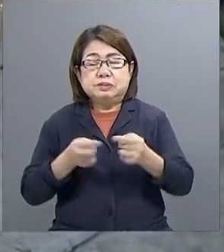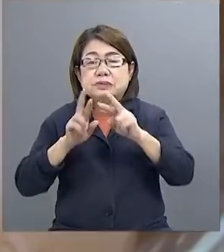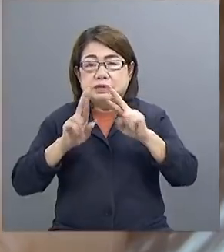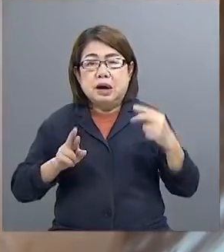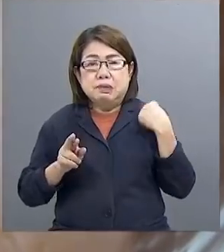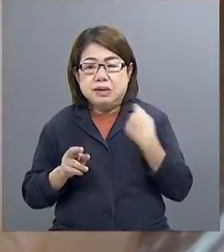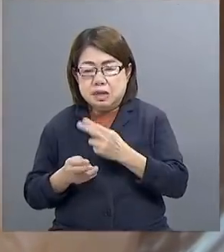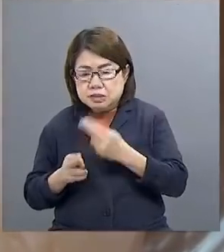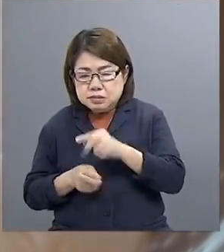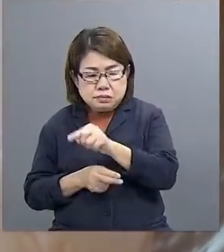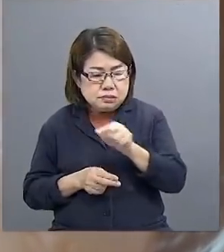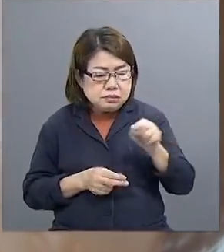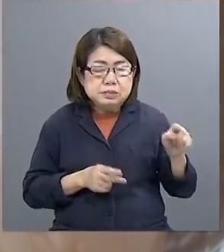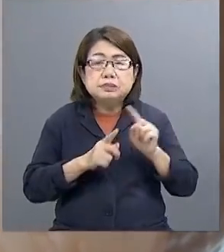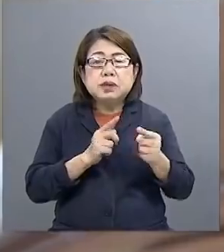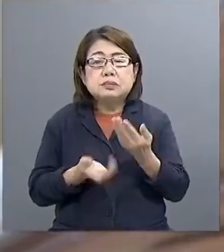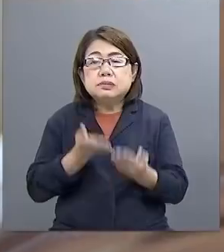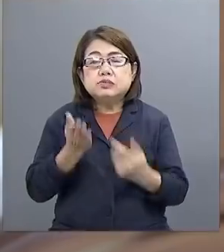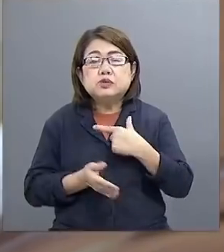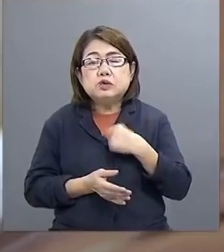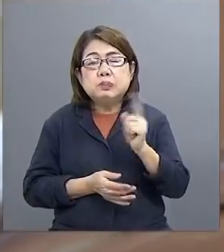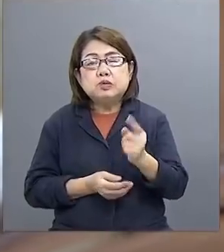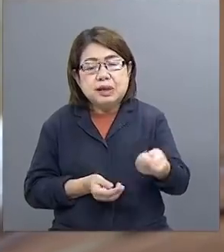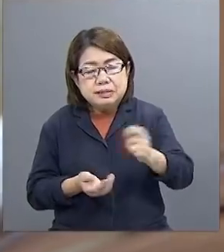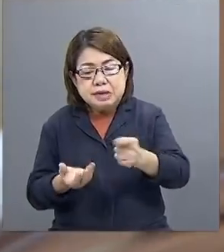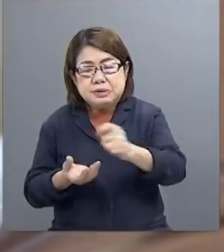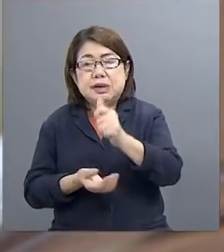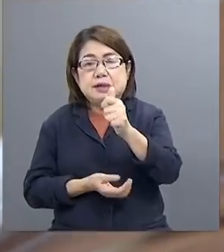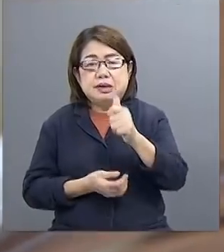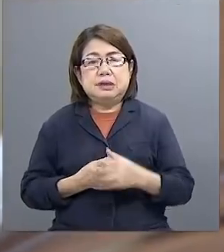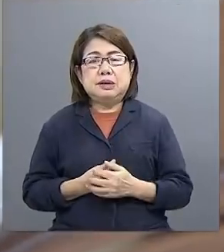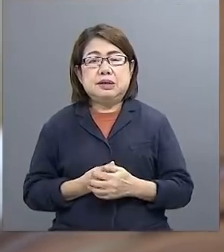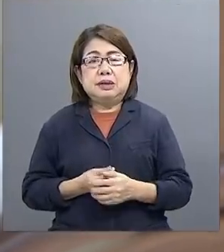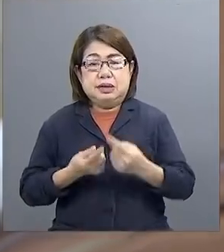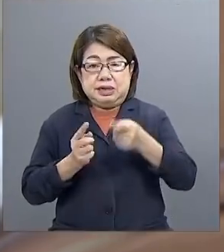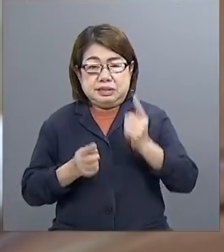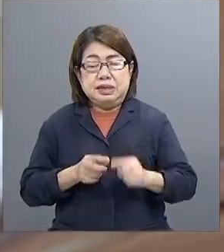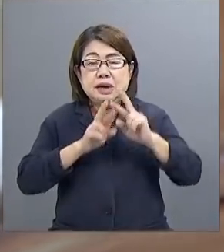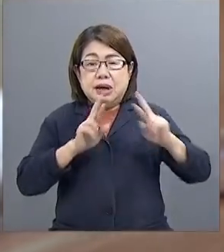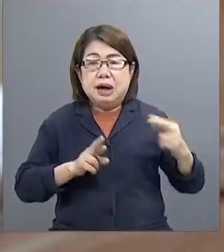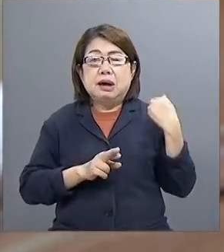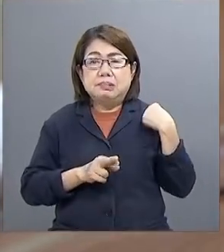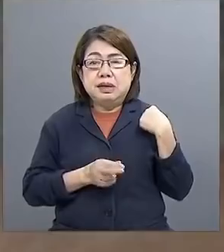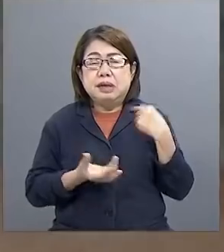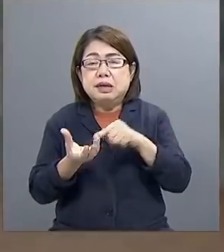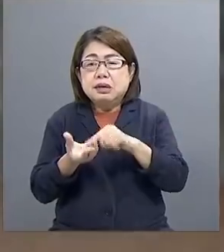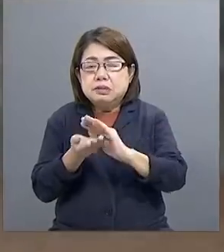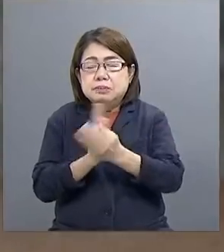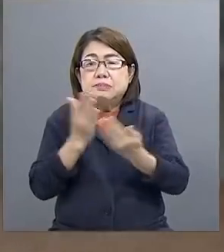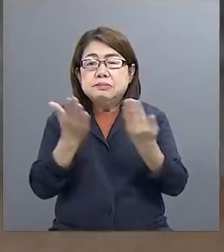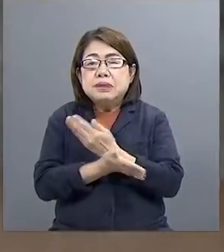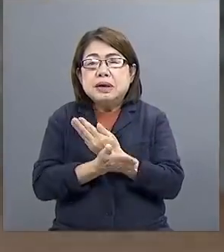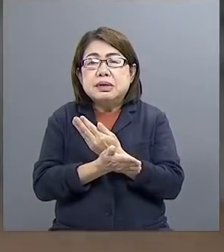นูดูหนังความต้องการของลูกค้าซึ่งทางร้านนำโอ้วมาจะยุกินควบคู่กับเลม่อน